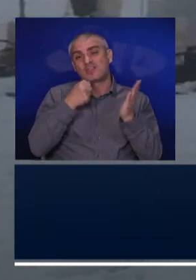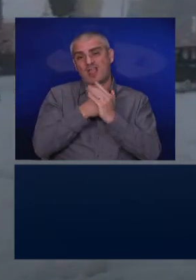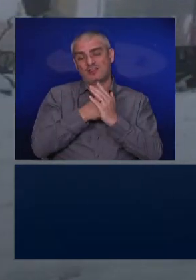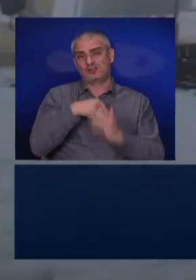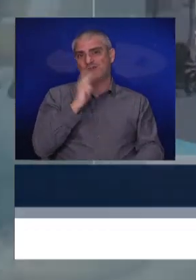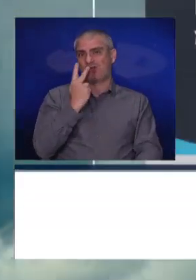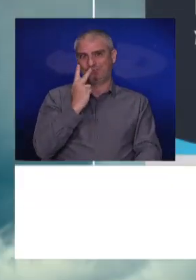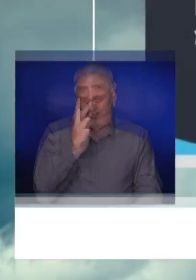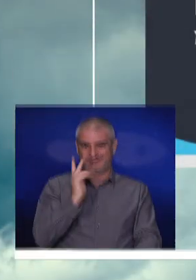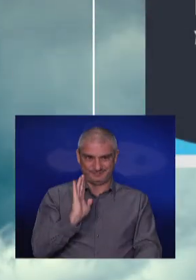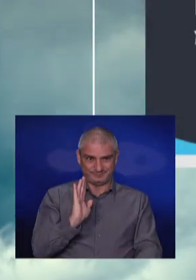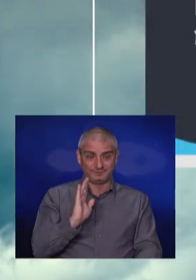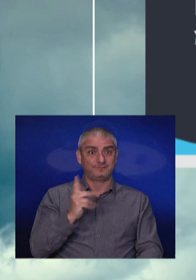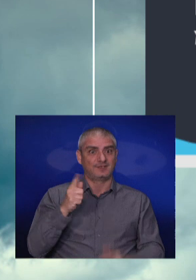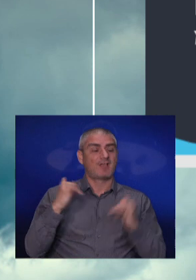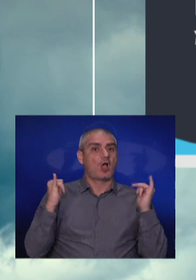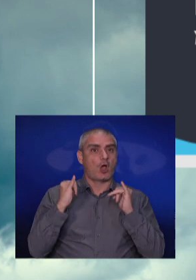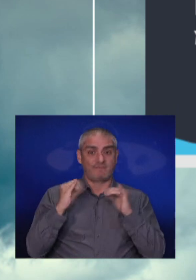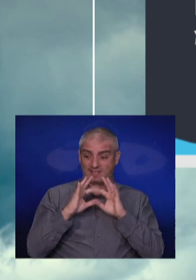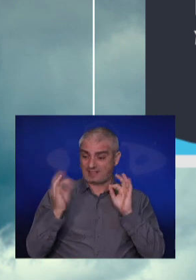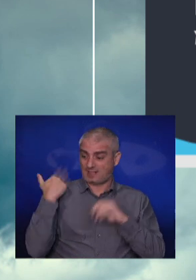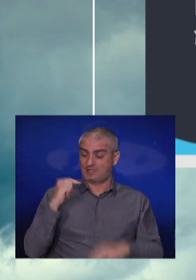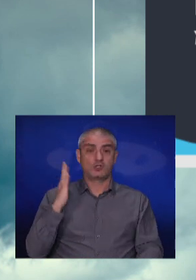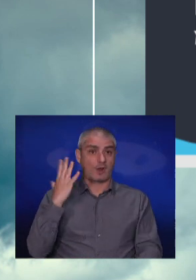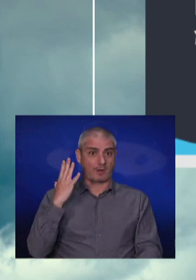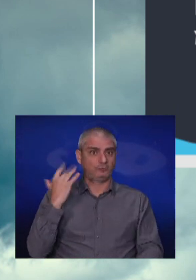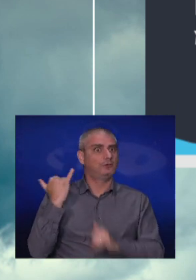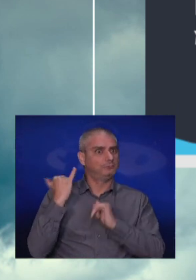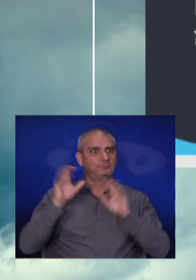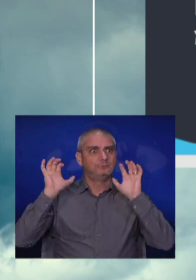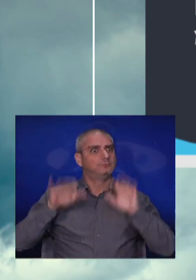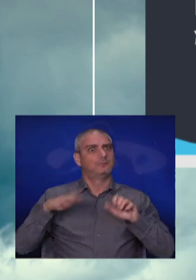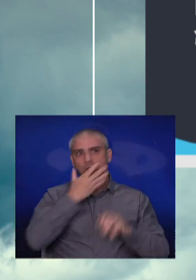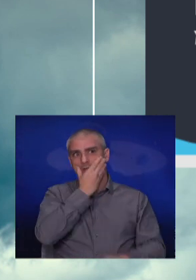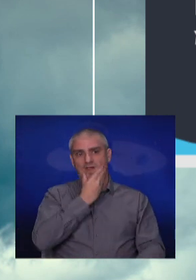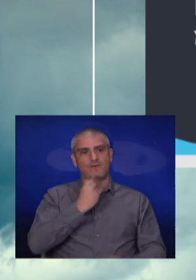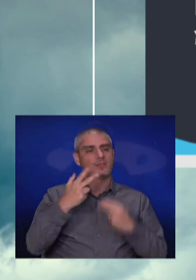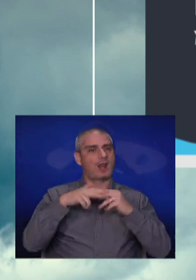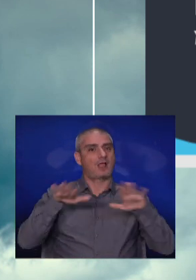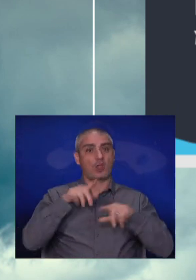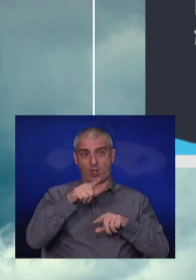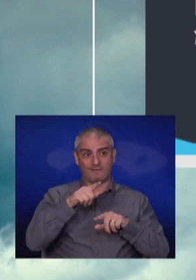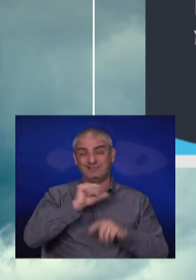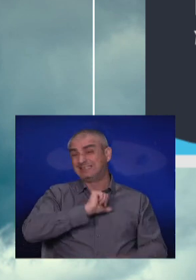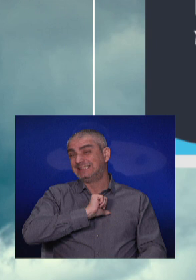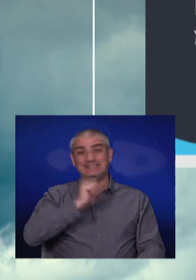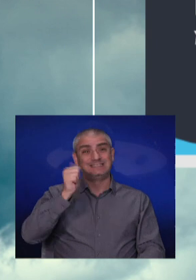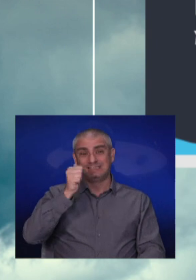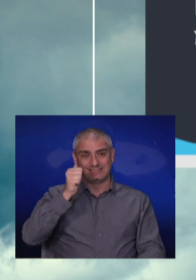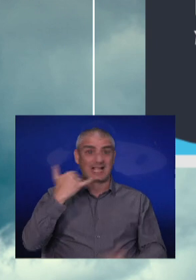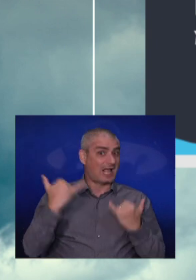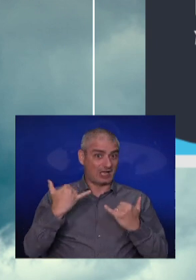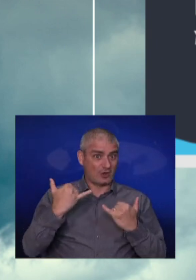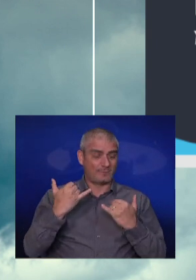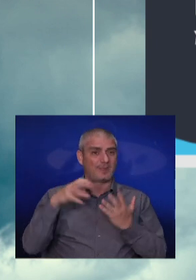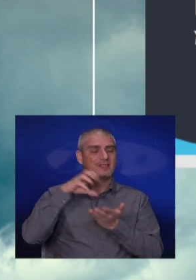שני. והמערכת החורפית שהחלה כבר ביום חמישי הביאה כמויות משקעים יפות, בעיקר לאורך מישור החוף, כשהשיאנית בינתיים להיום היא